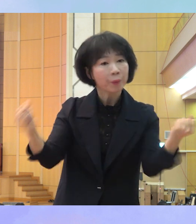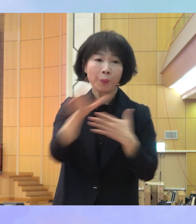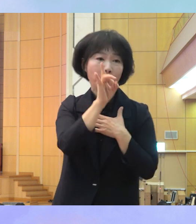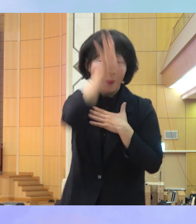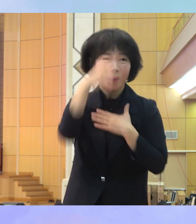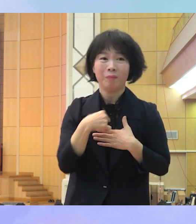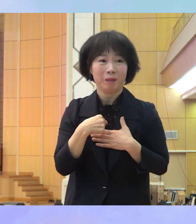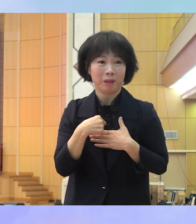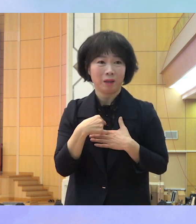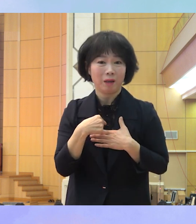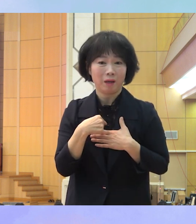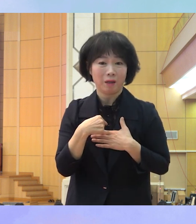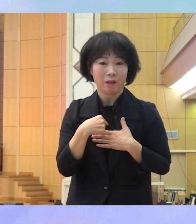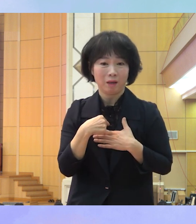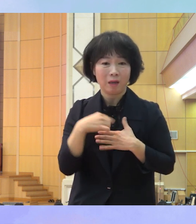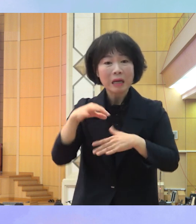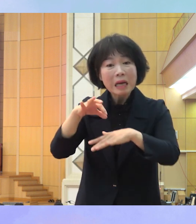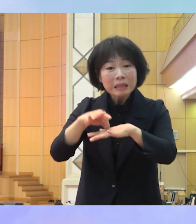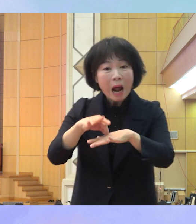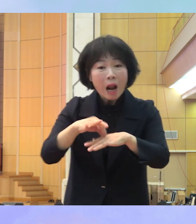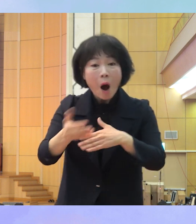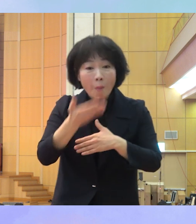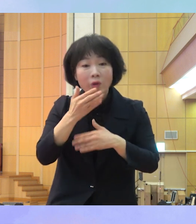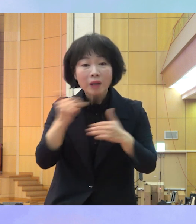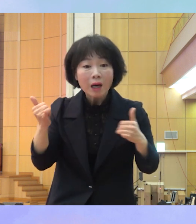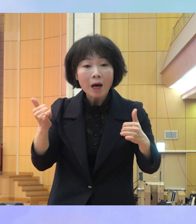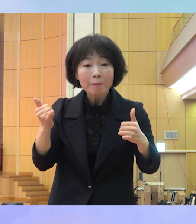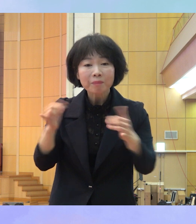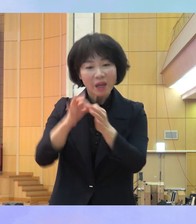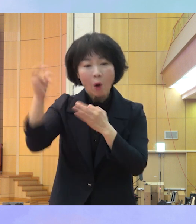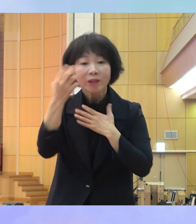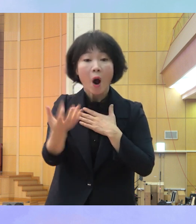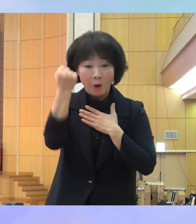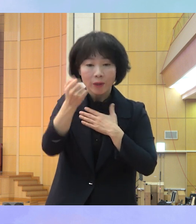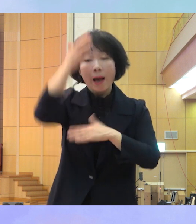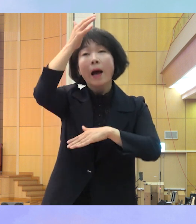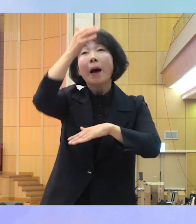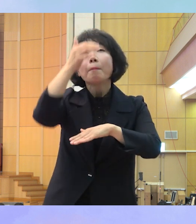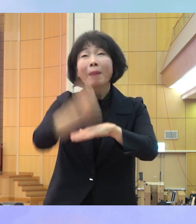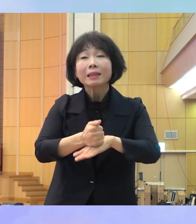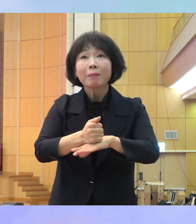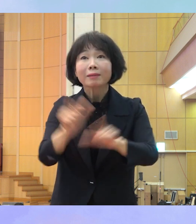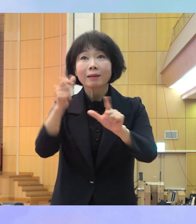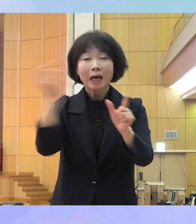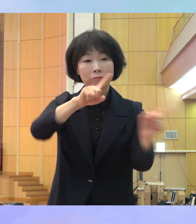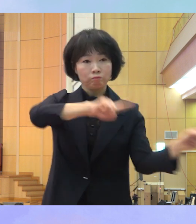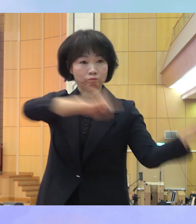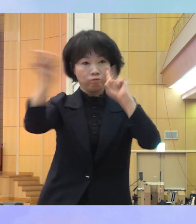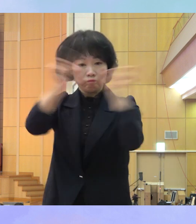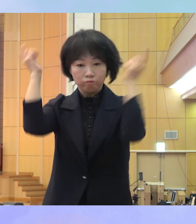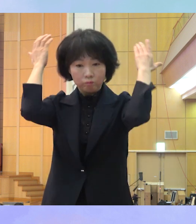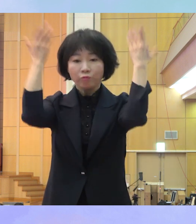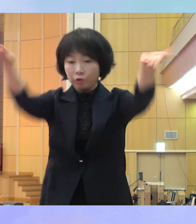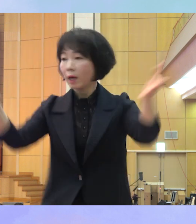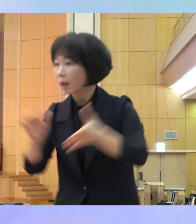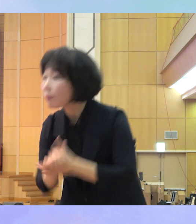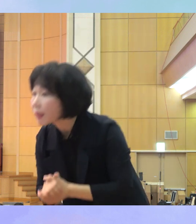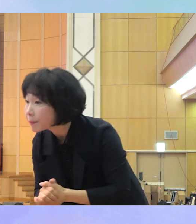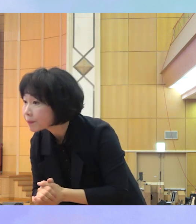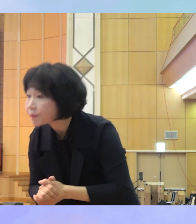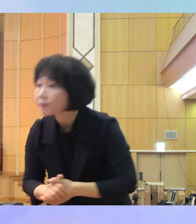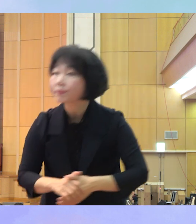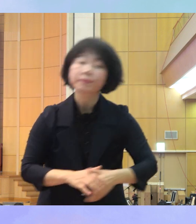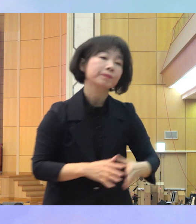가졌고 마지막 날에 내가 그를 다시 살리리니, 이 마지막 날에 살린다고 하는 건 지금